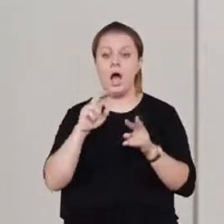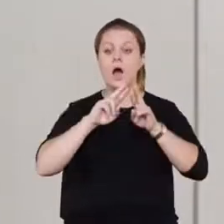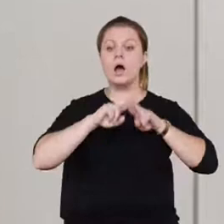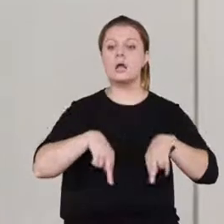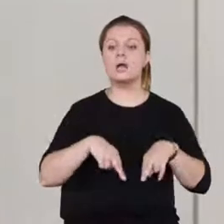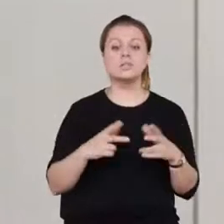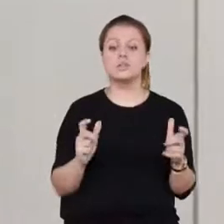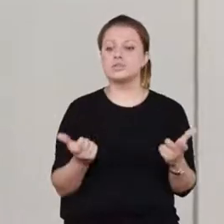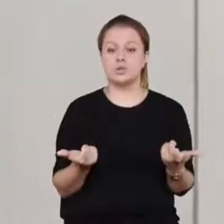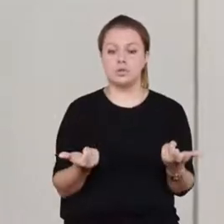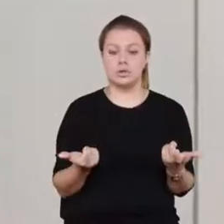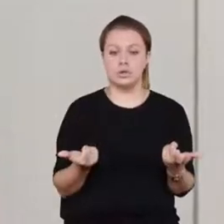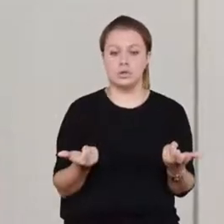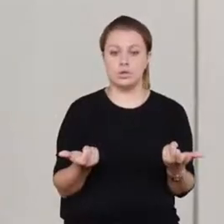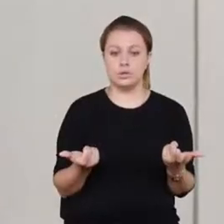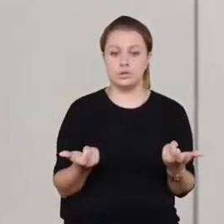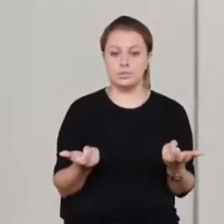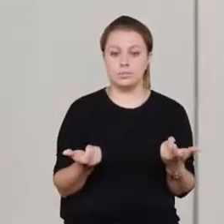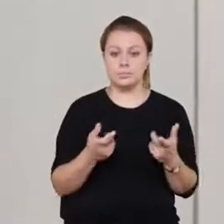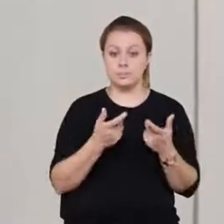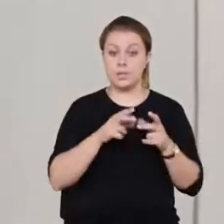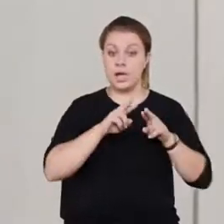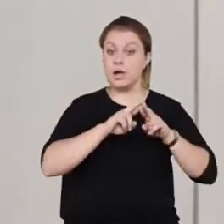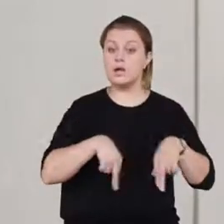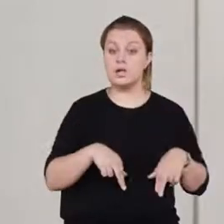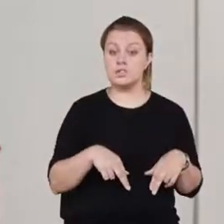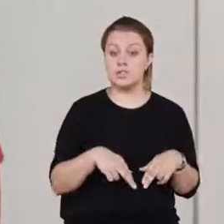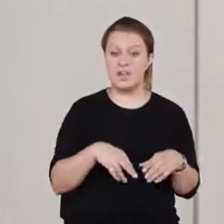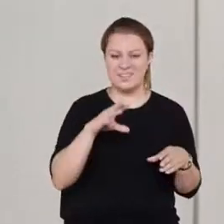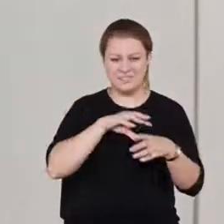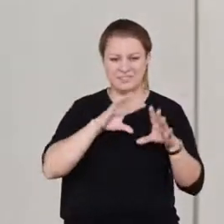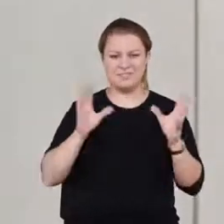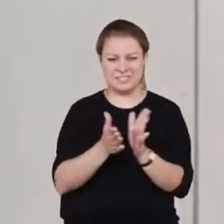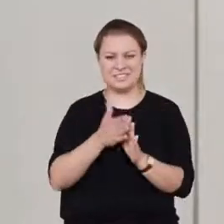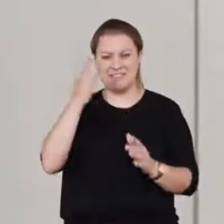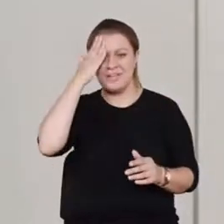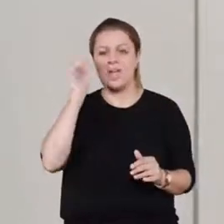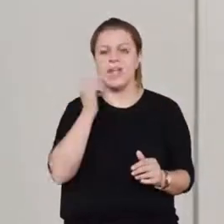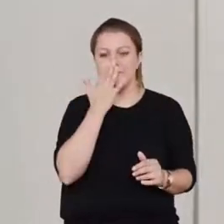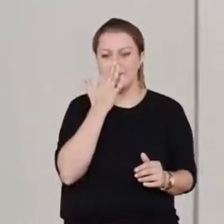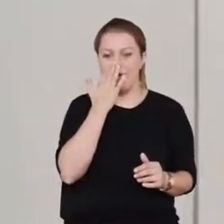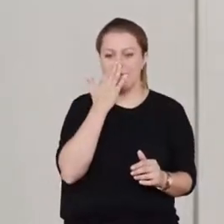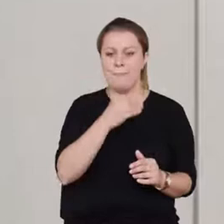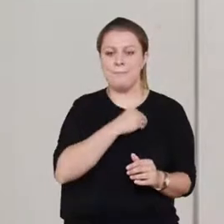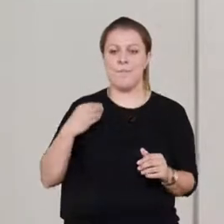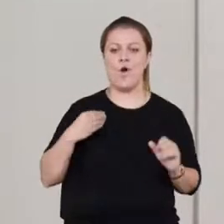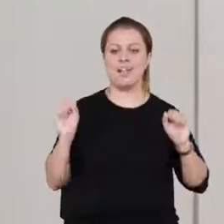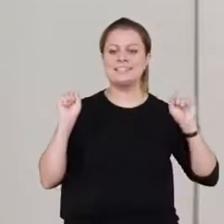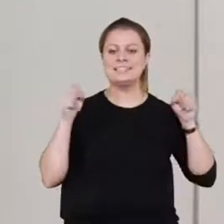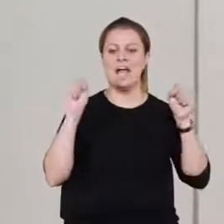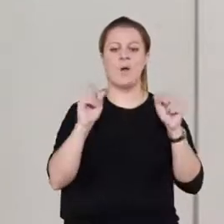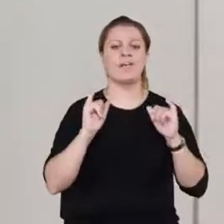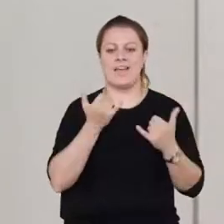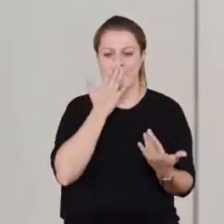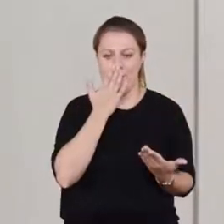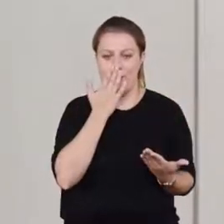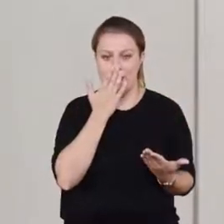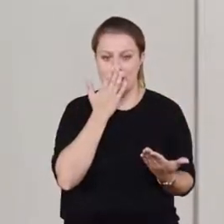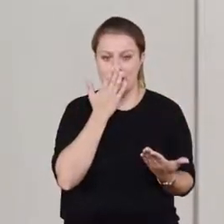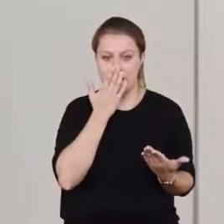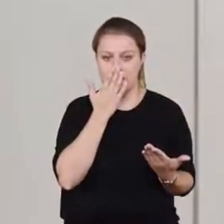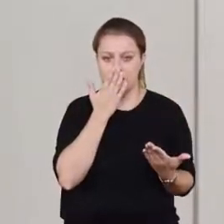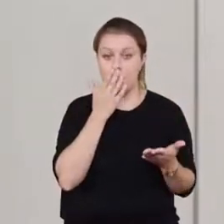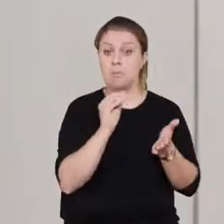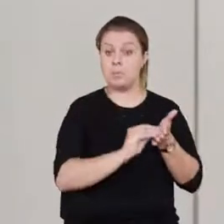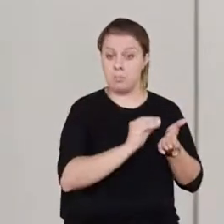jest specyficzne, ale wszyscy wiemy, jak Polska działa, prawda? To znaczy, one były formalnie zrealizowane,